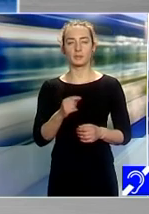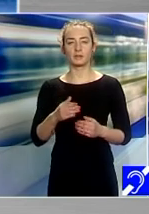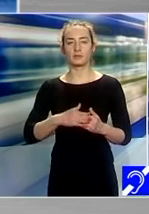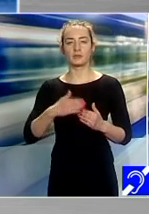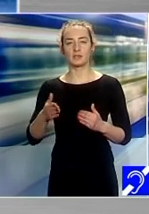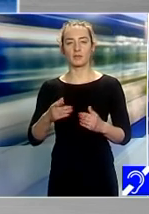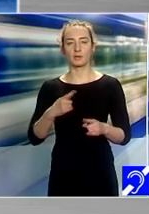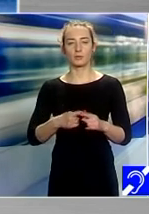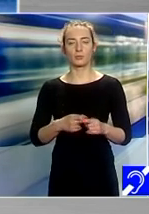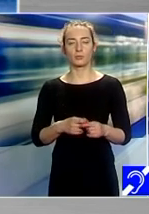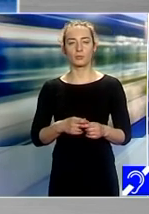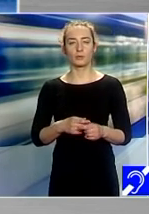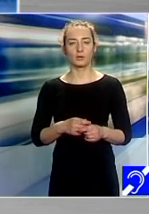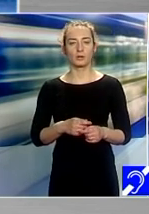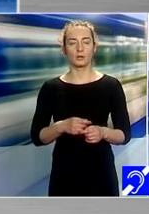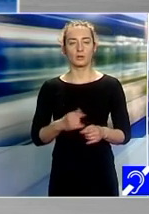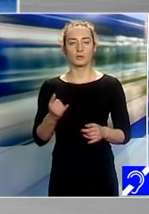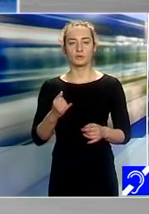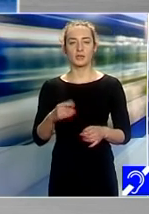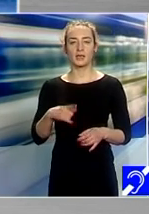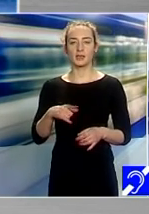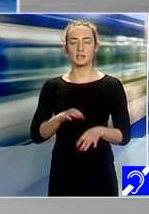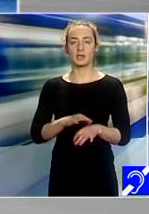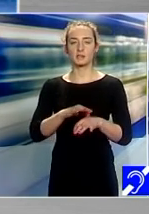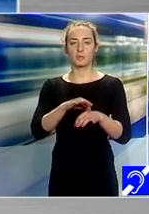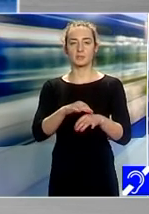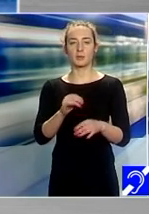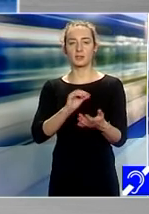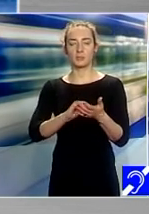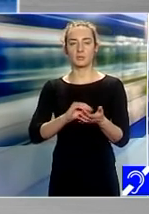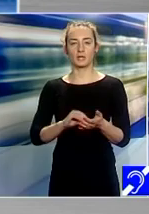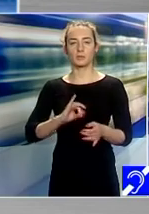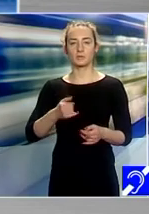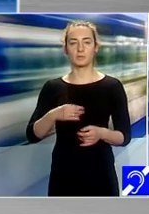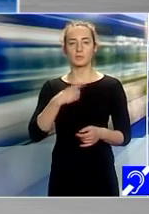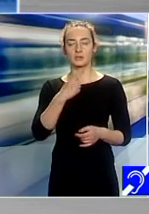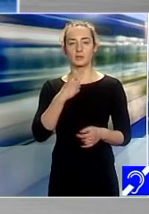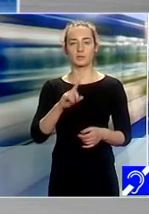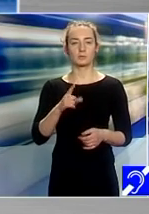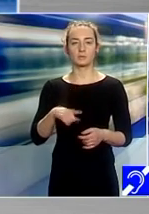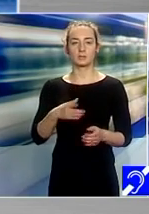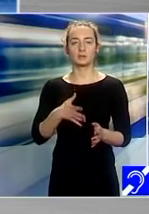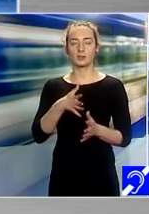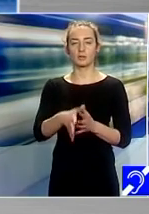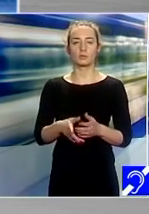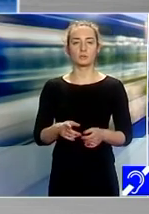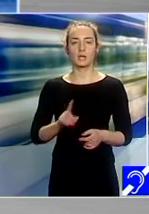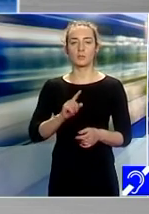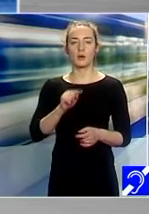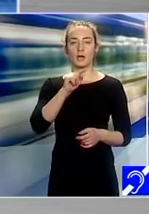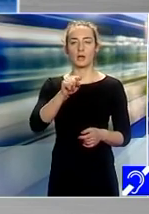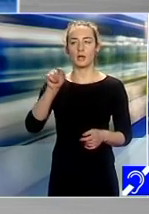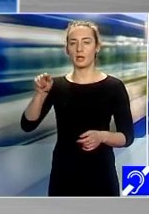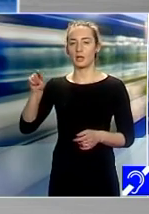vis-a-vis de treaba asta cu forurile care sunt responsabile de acest program. Mi s-a spus, nu sunt incluse decât aia și aia